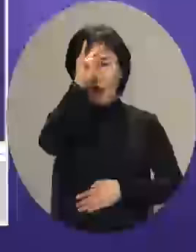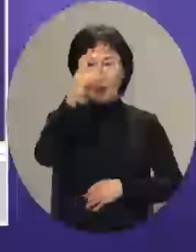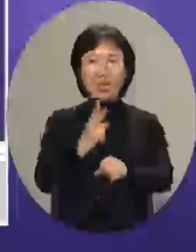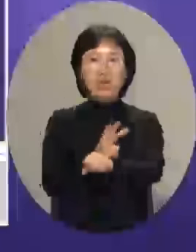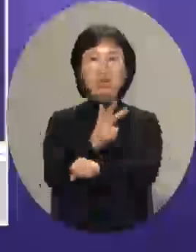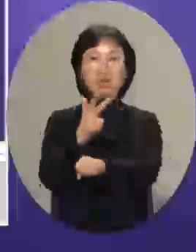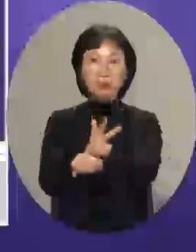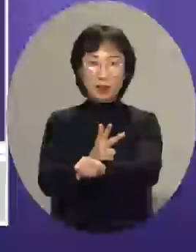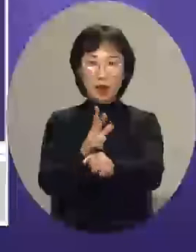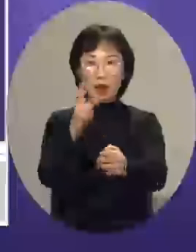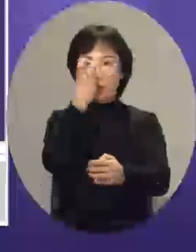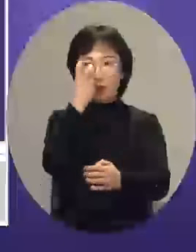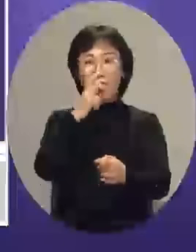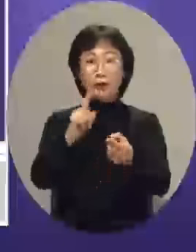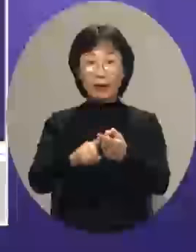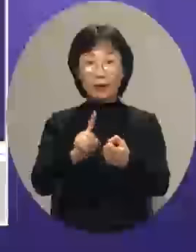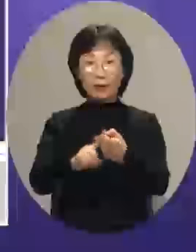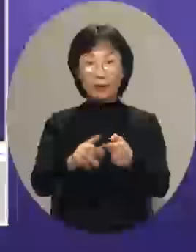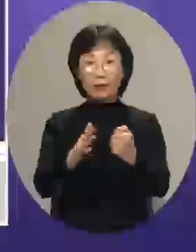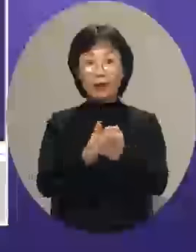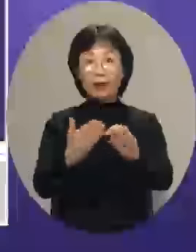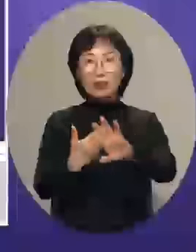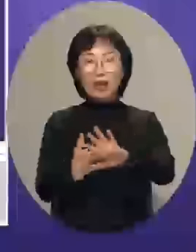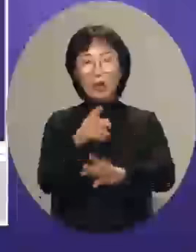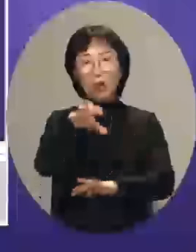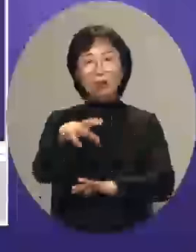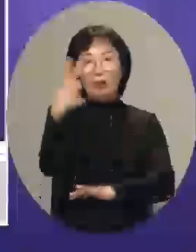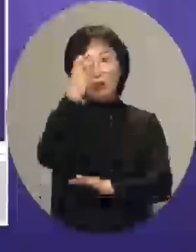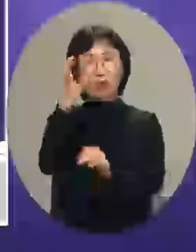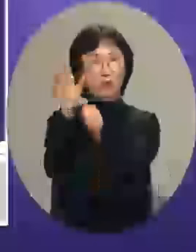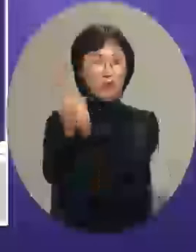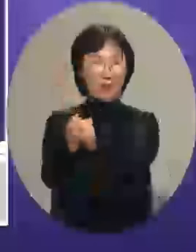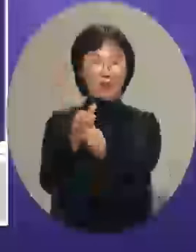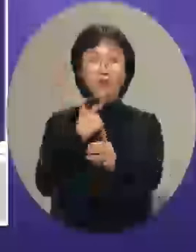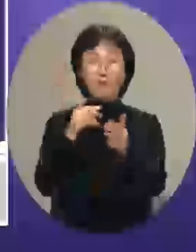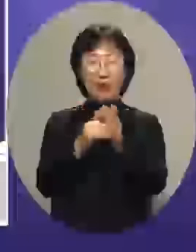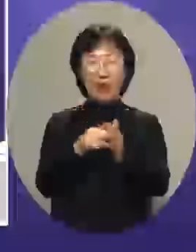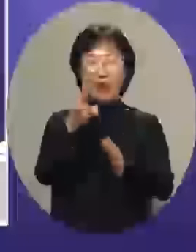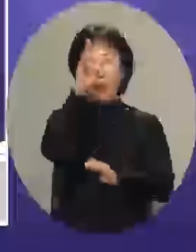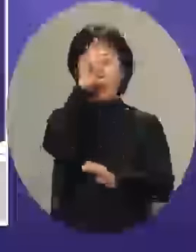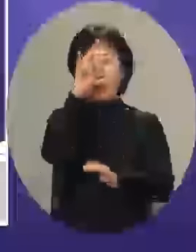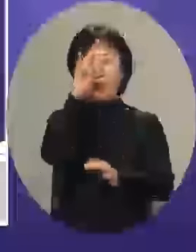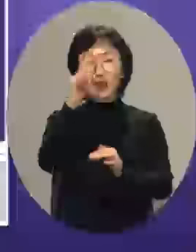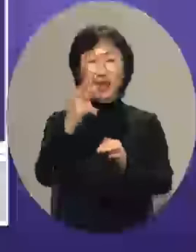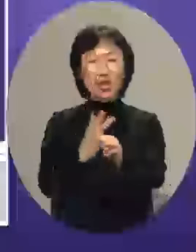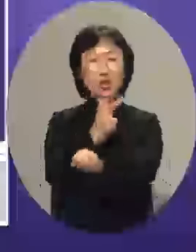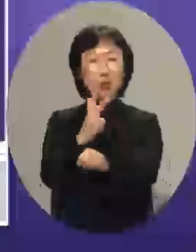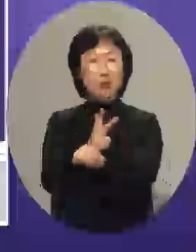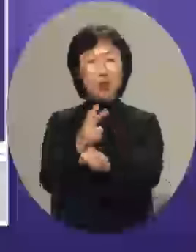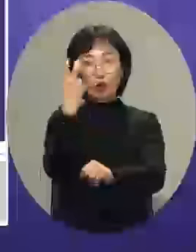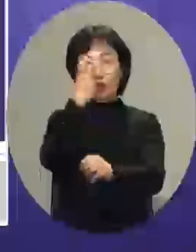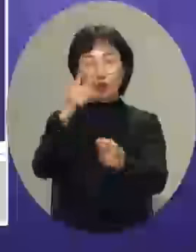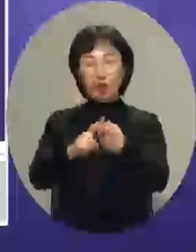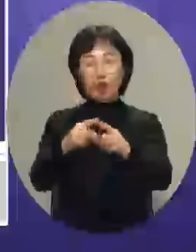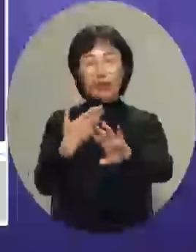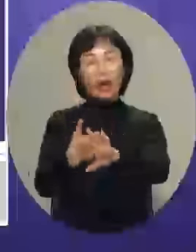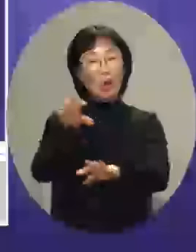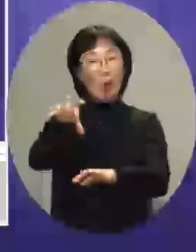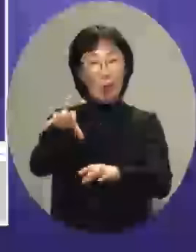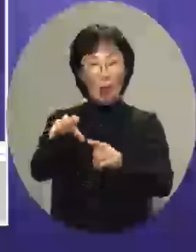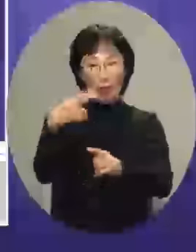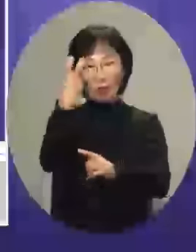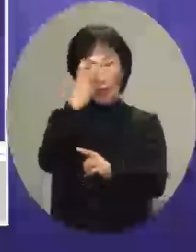수사 이런 부분은 다른 곳에 수사를 했습니다. 아, 그러면 박근혜 7시간 수사 부분에 대해서는 다른 곳에서 수사를